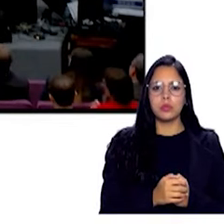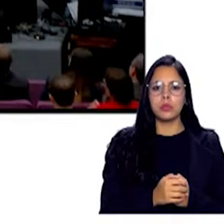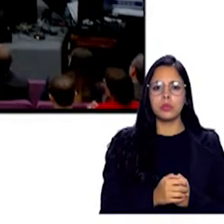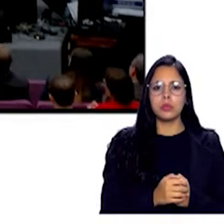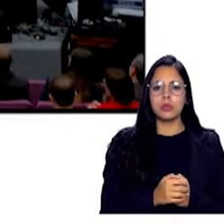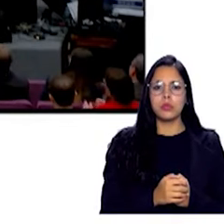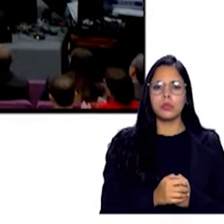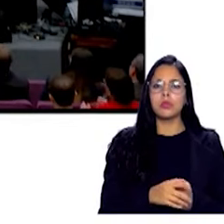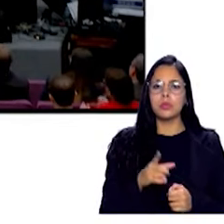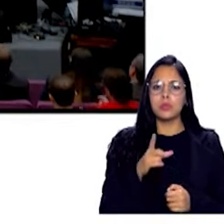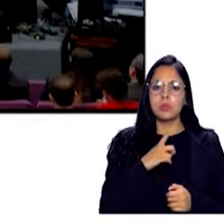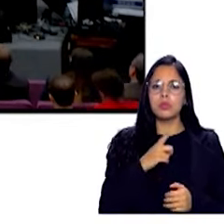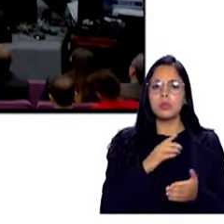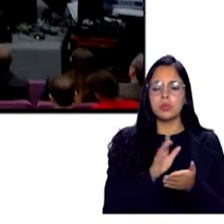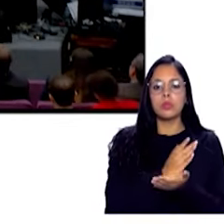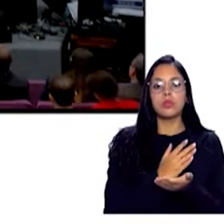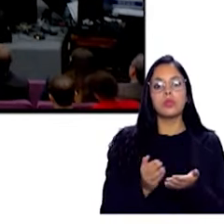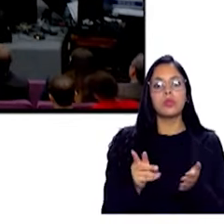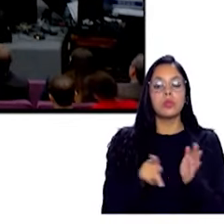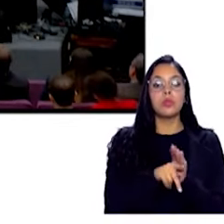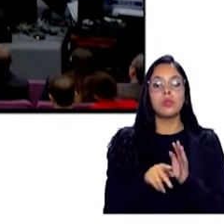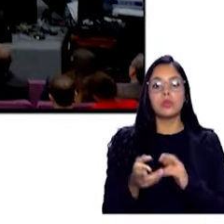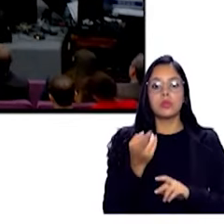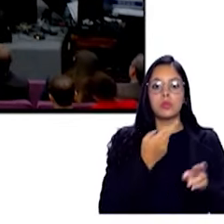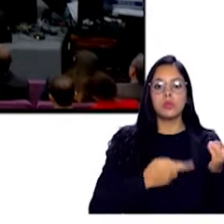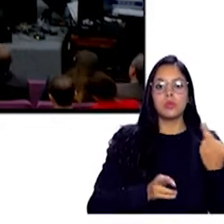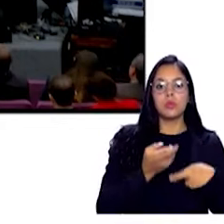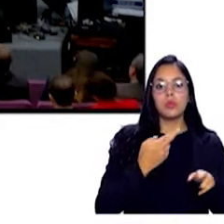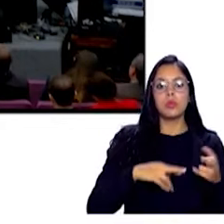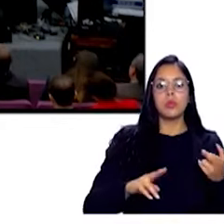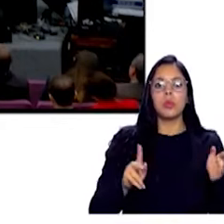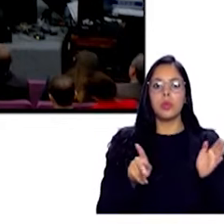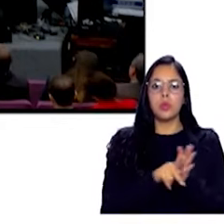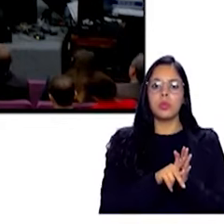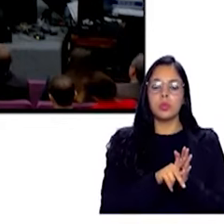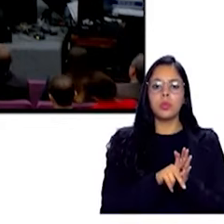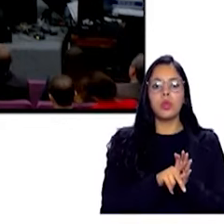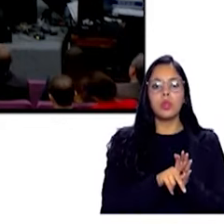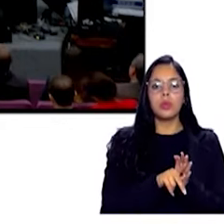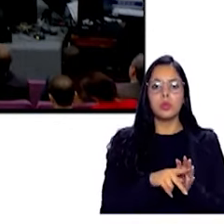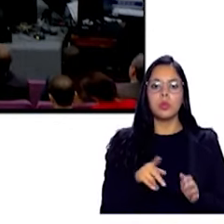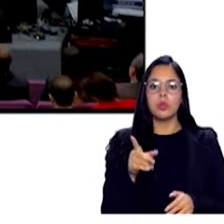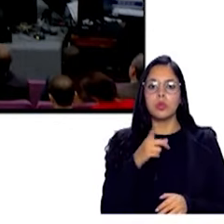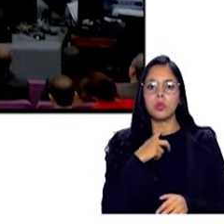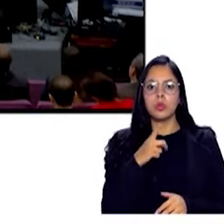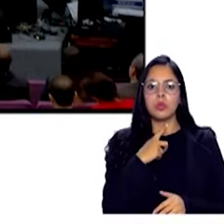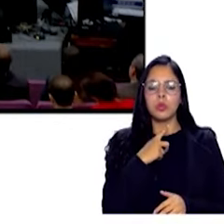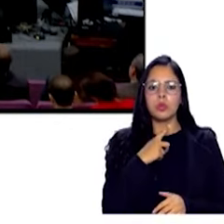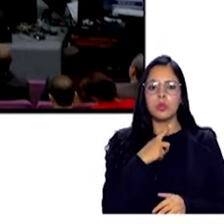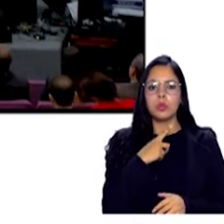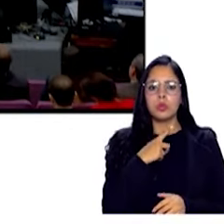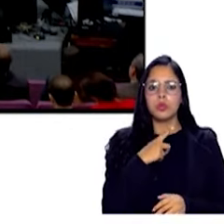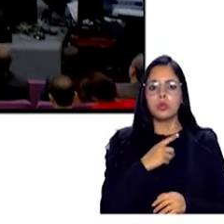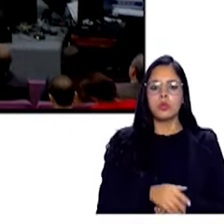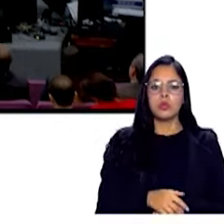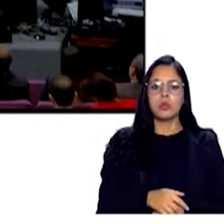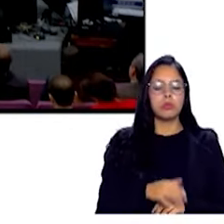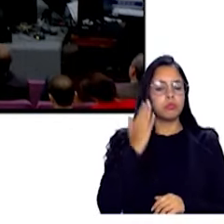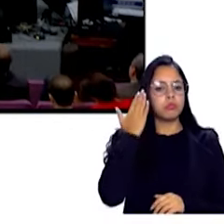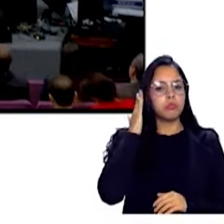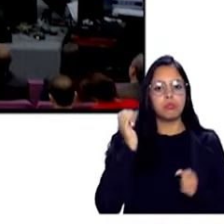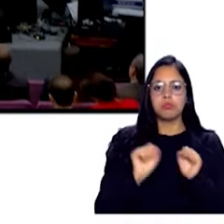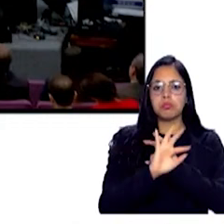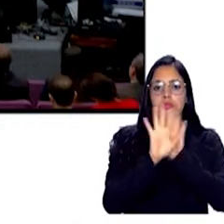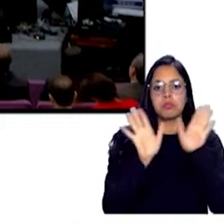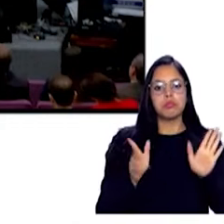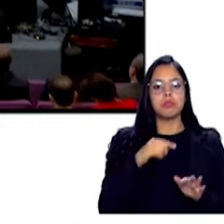corte Suprema brasiliana cio sono rapporti molto conflu abbiamo singole sezioni che spesso diverger Dalle